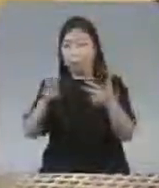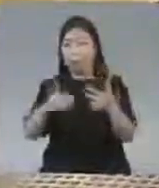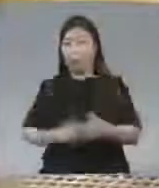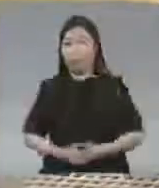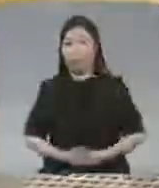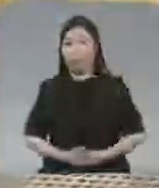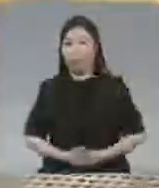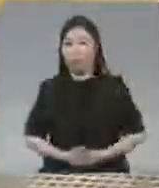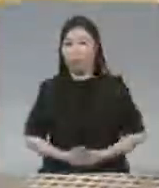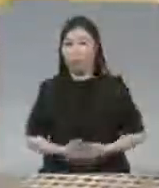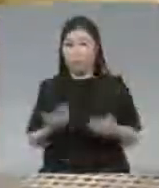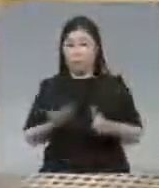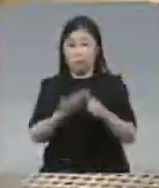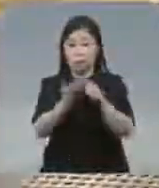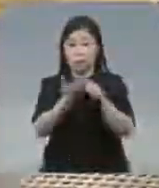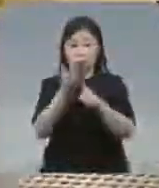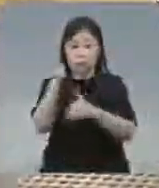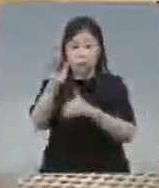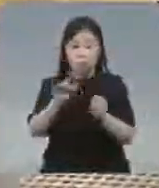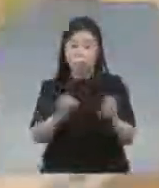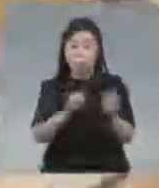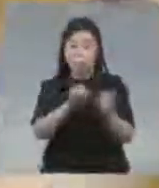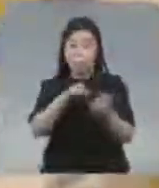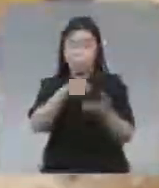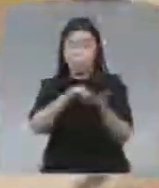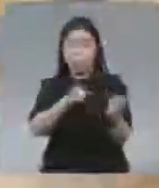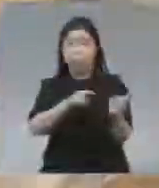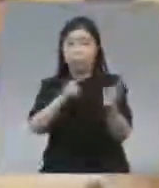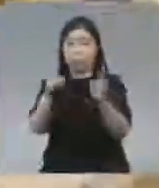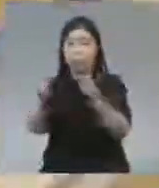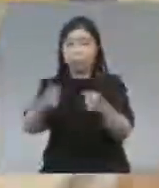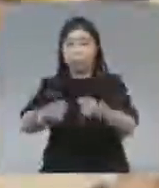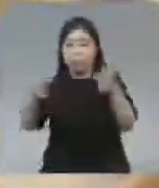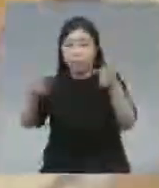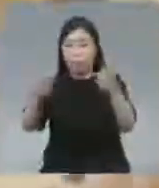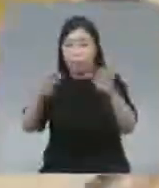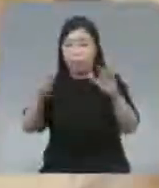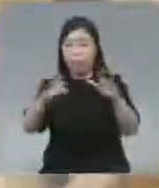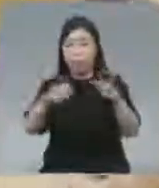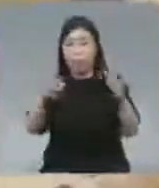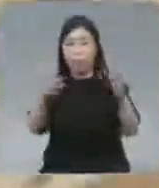个国家今明两年的预期均被上调。国际货币基金组